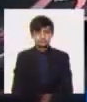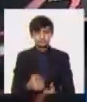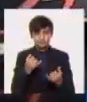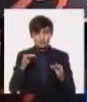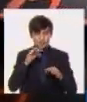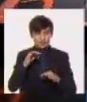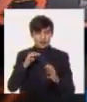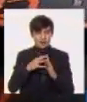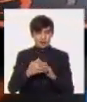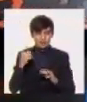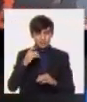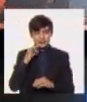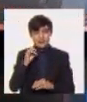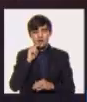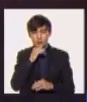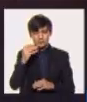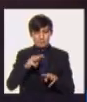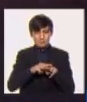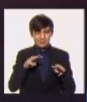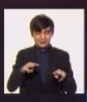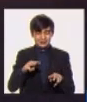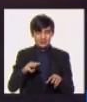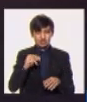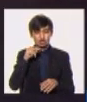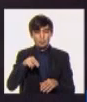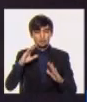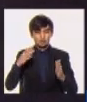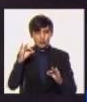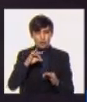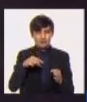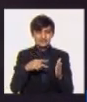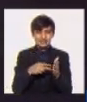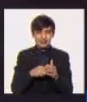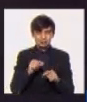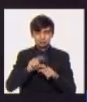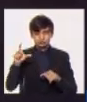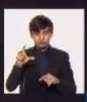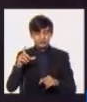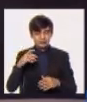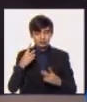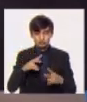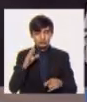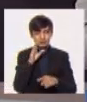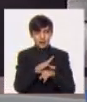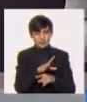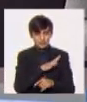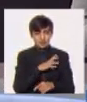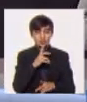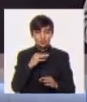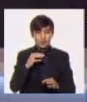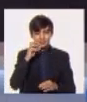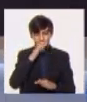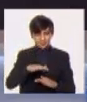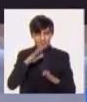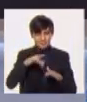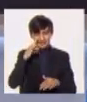Ауыл шаруашылық және ұлттық экономика министрлігі төтенше жағдай кезінде бағаны өсірмеуді тапсырса да, еліміздің бірқатар